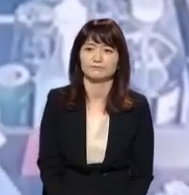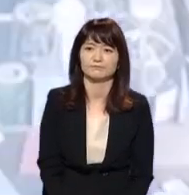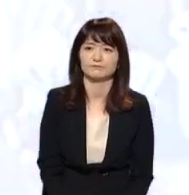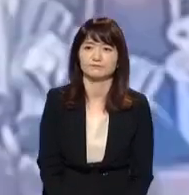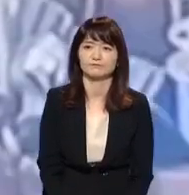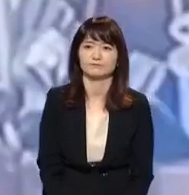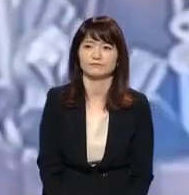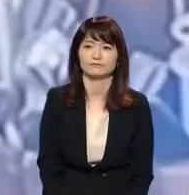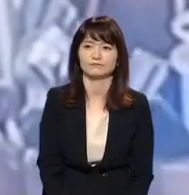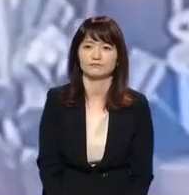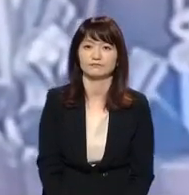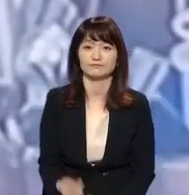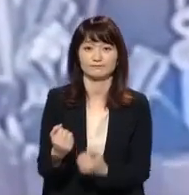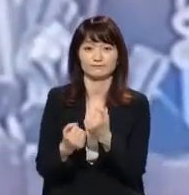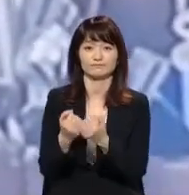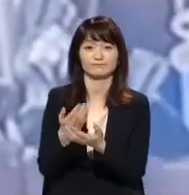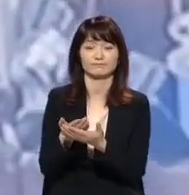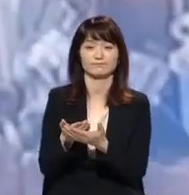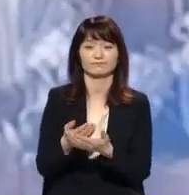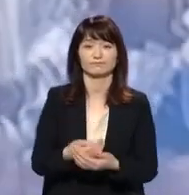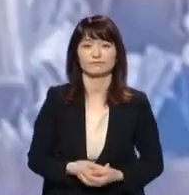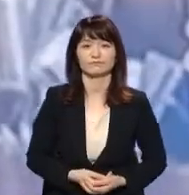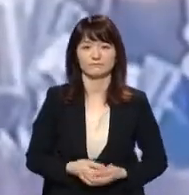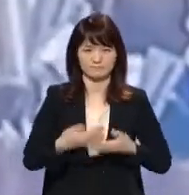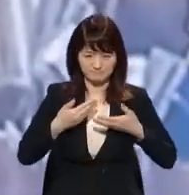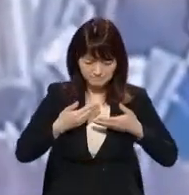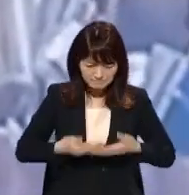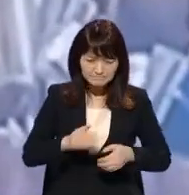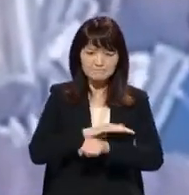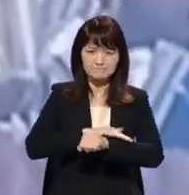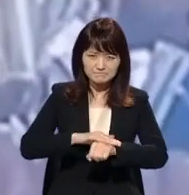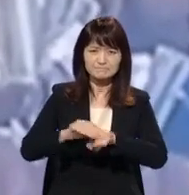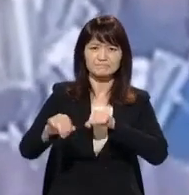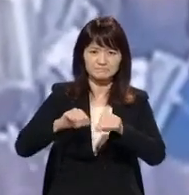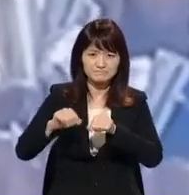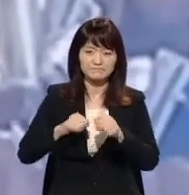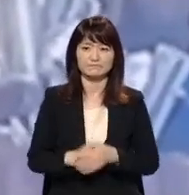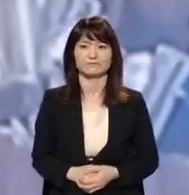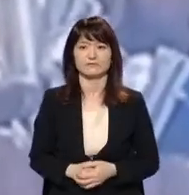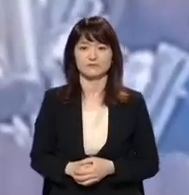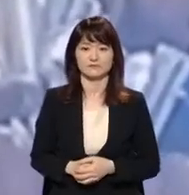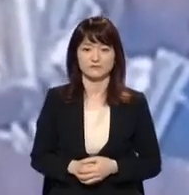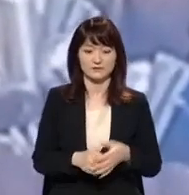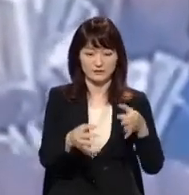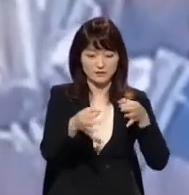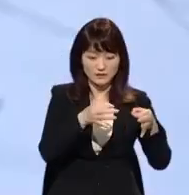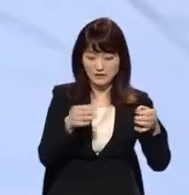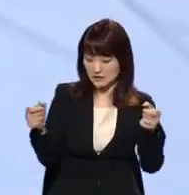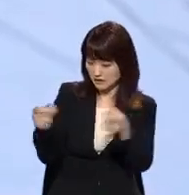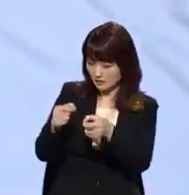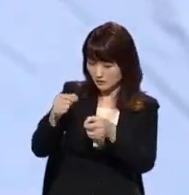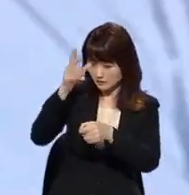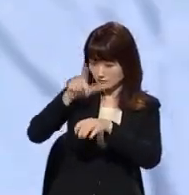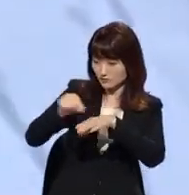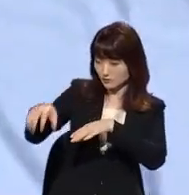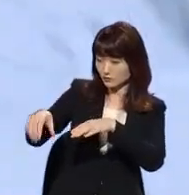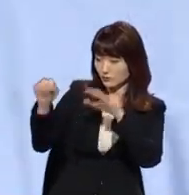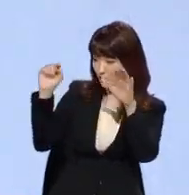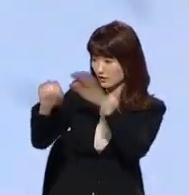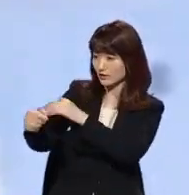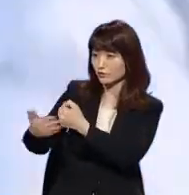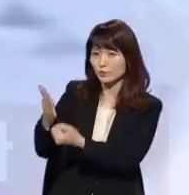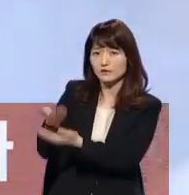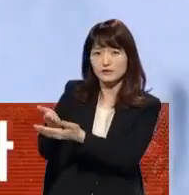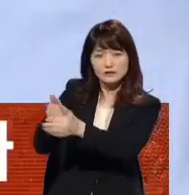네. 아, 좀 설명을 좀 해주시죠. 자, 침착하게 대응을 했고요. 바로 지금 인근 파출소를 찾아가 도움을 요청했기 때문에